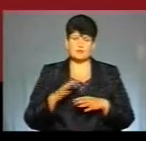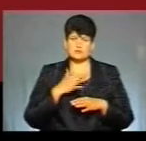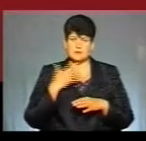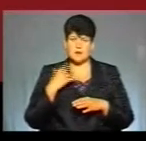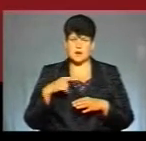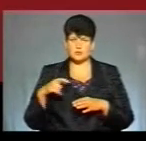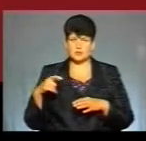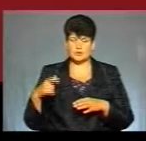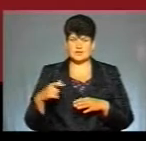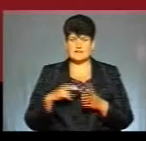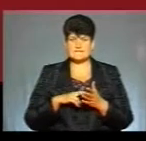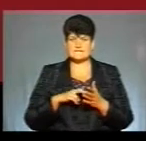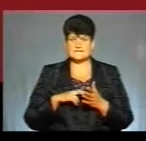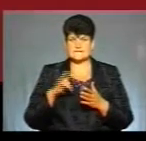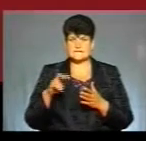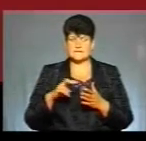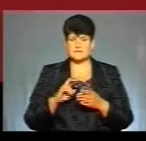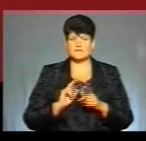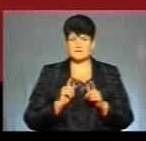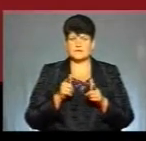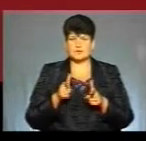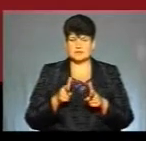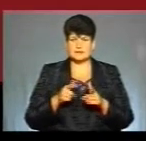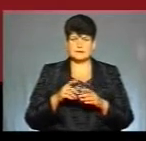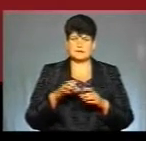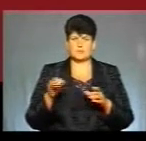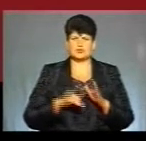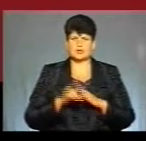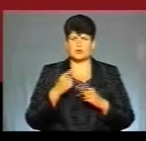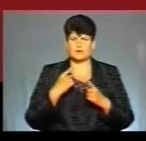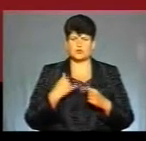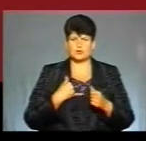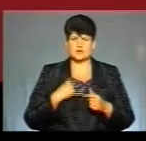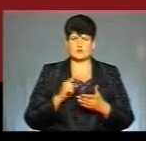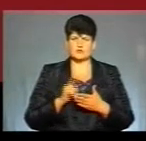людей виходило до трибуни з минулої влади і говорили, що там і от нас там має